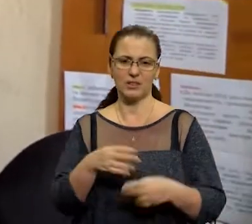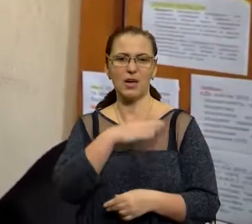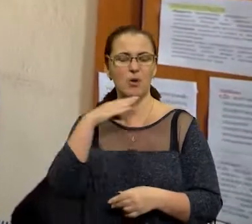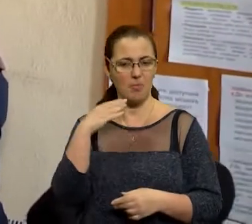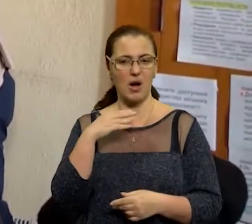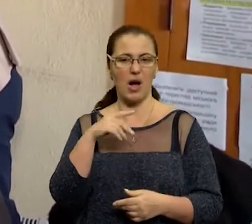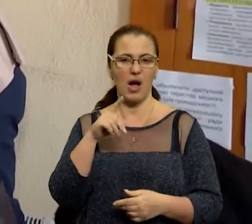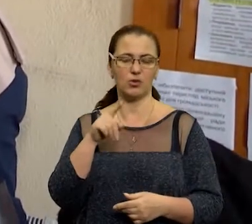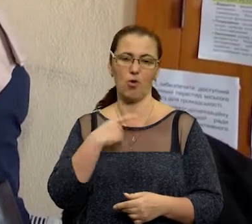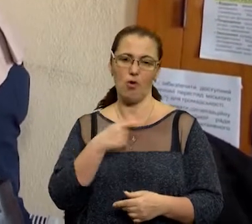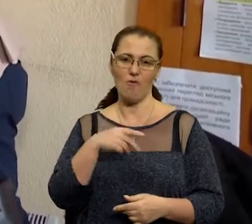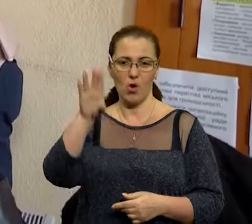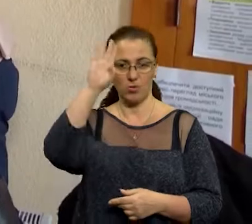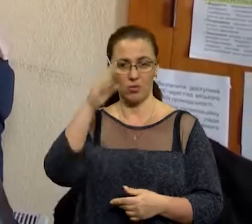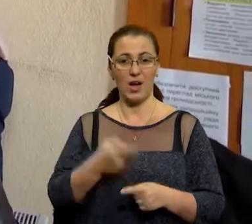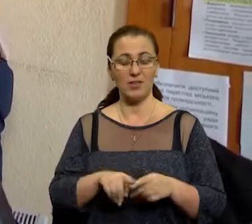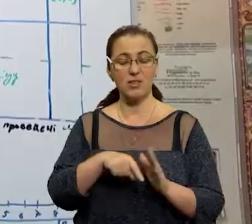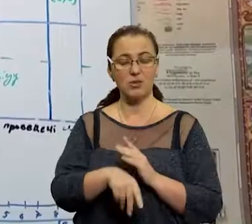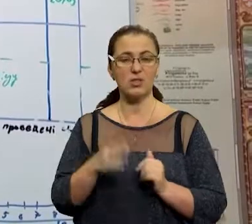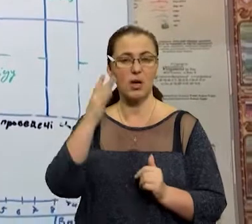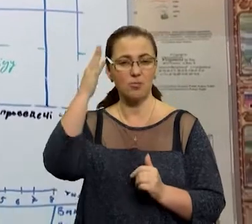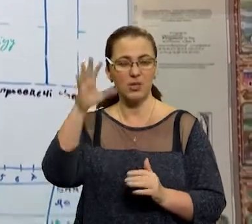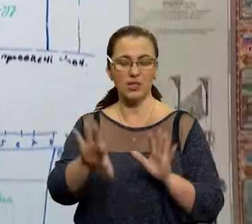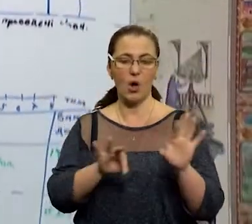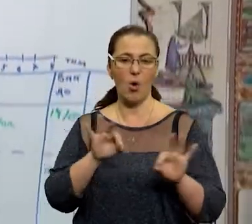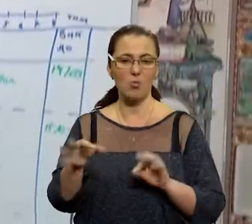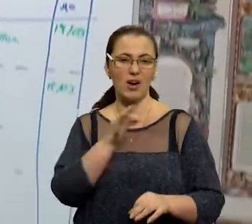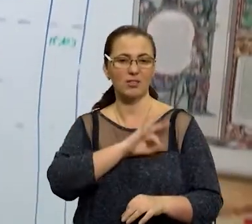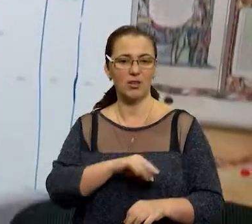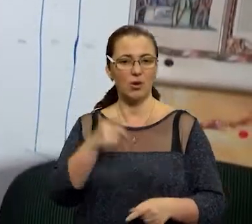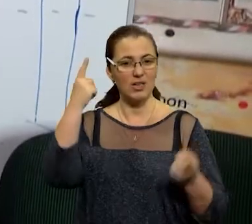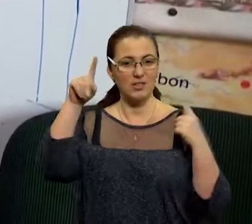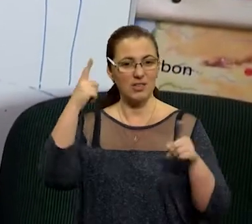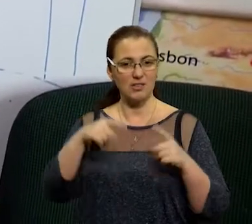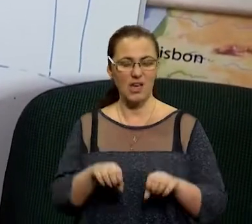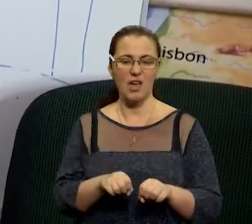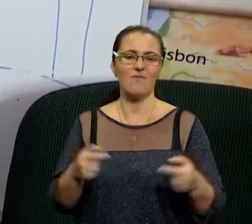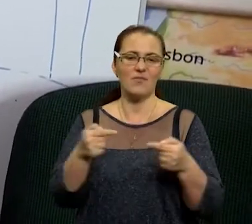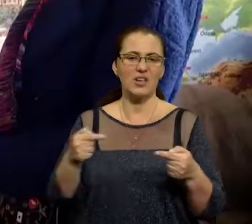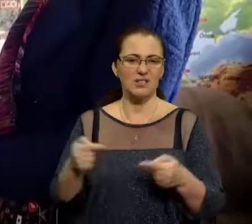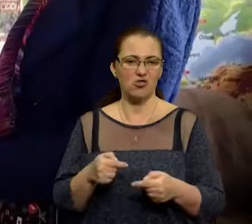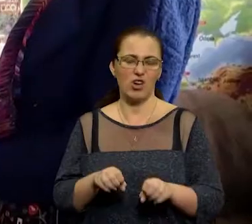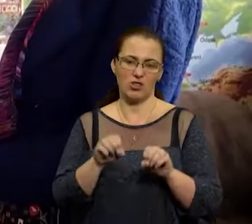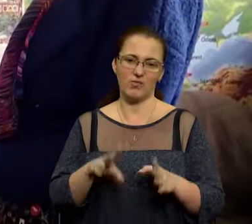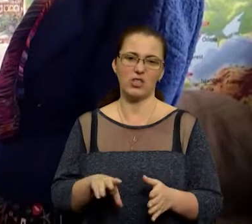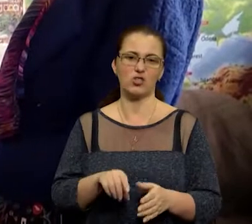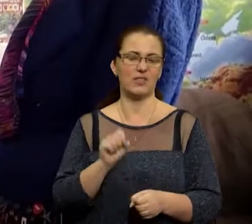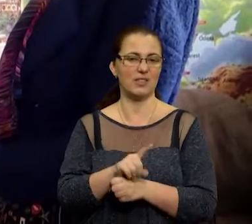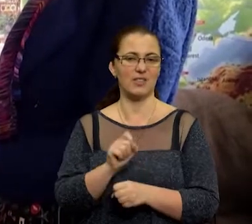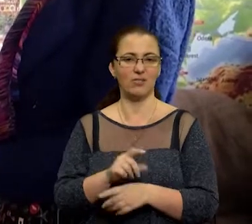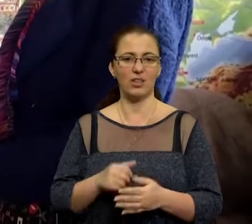Девід. А це значить мріяти, обирати корисні ідеї, швидко визначати та вирішувати конкретні завдання. Ці я